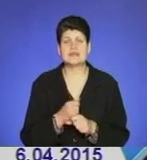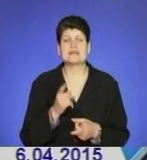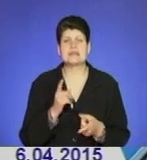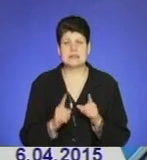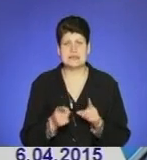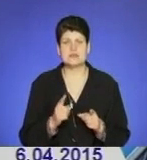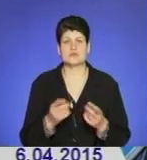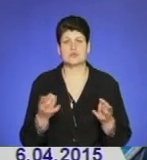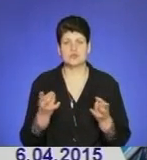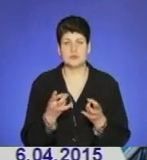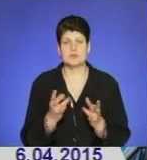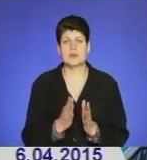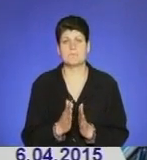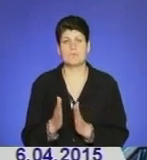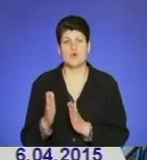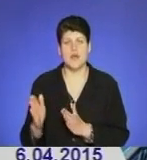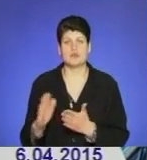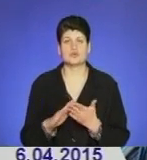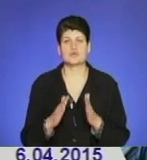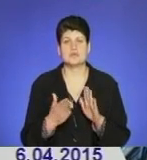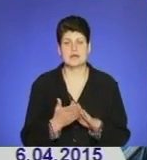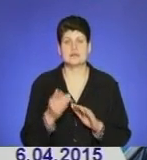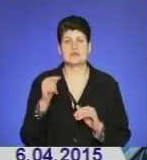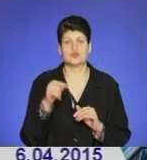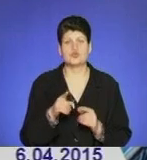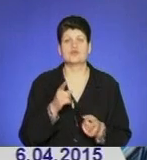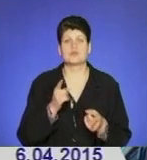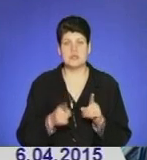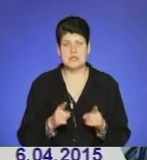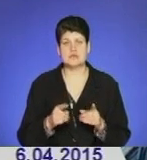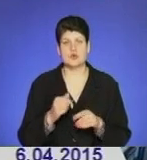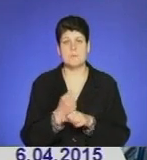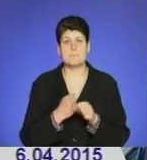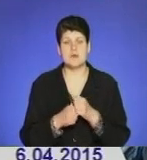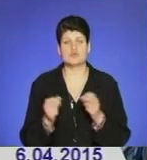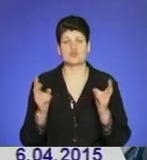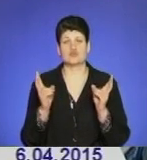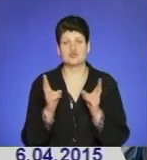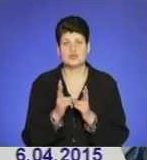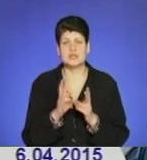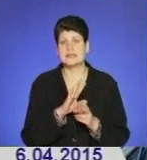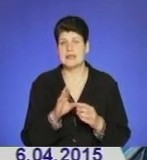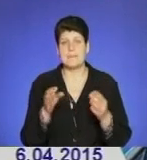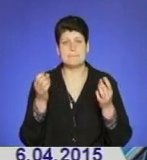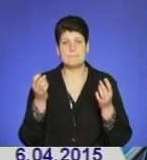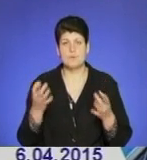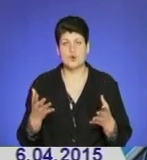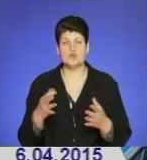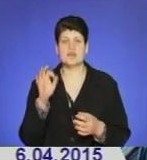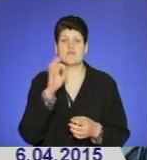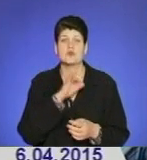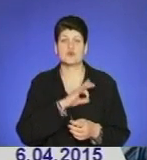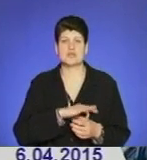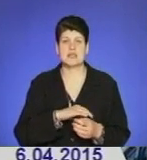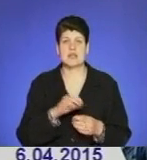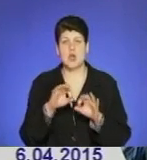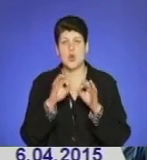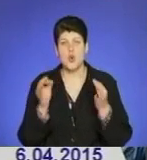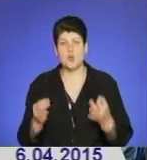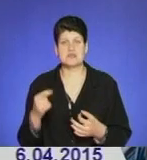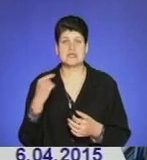належний порядок і належний стан для того, щоб дійсно Пасху зустріти не просто як споживання кубаси,